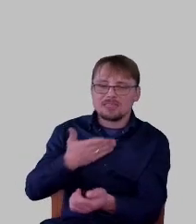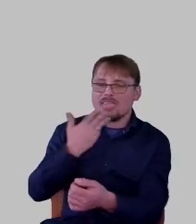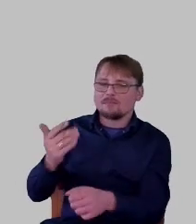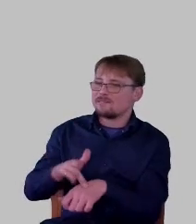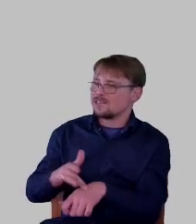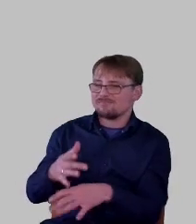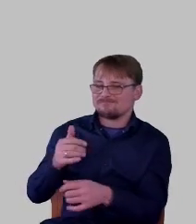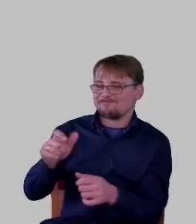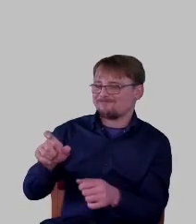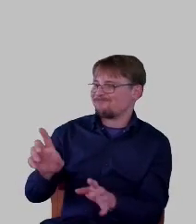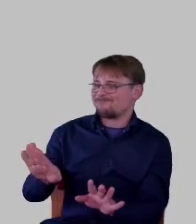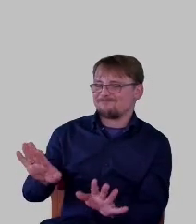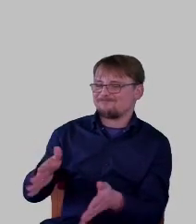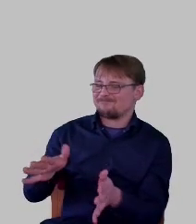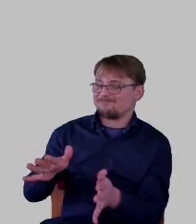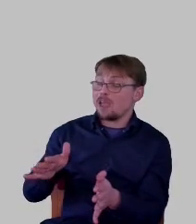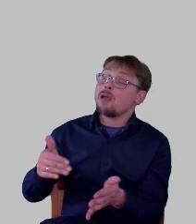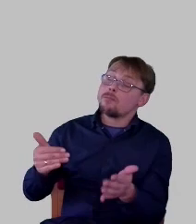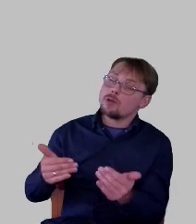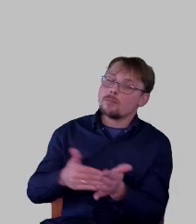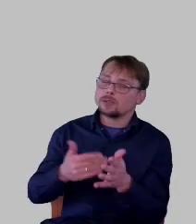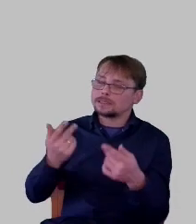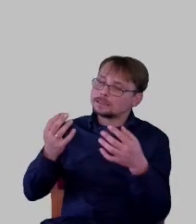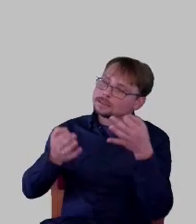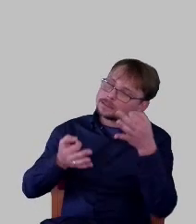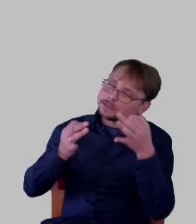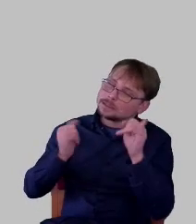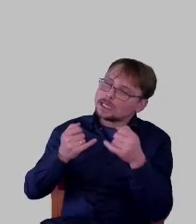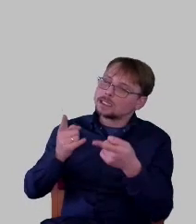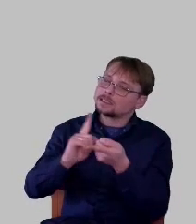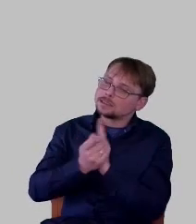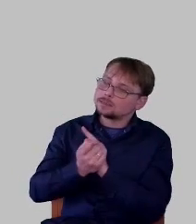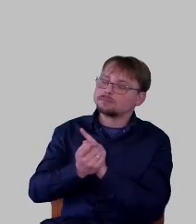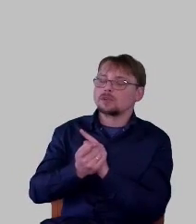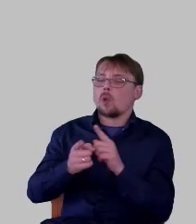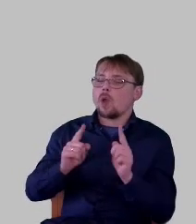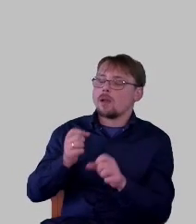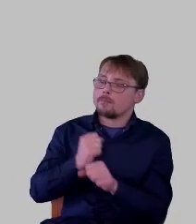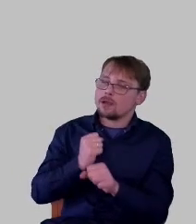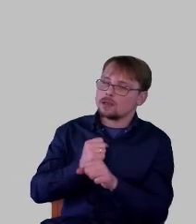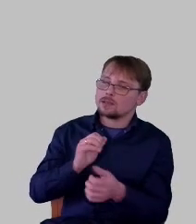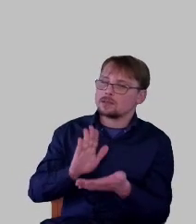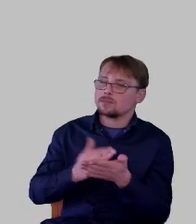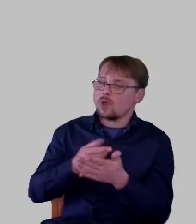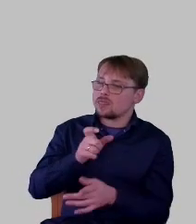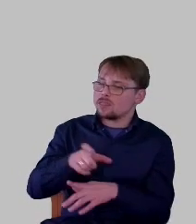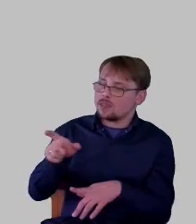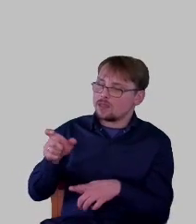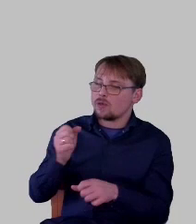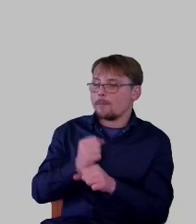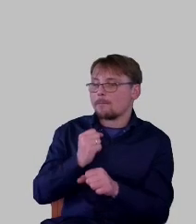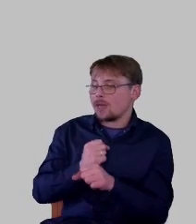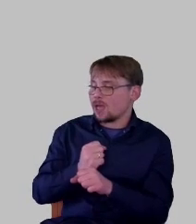organizacja samego kształcenia powinna być zmieniona, na przykład w formie indywidualnego toku nauki, kiedy uczeń jest szczególnie uzdolniony,